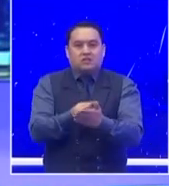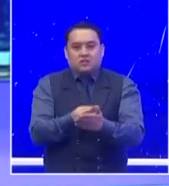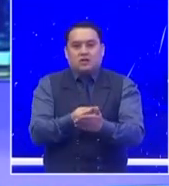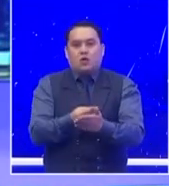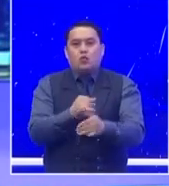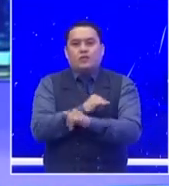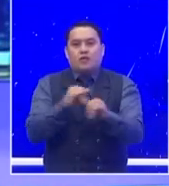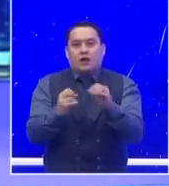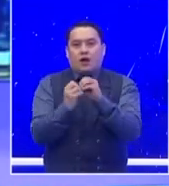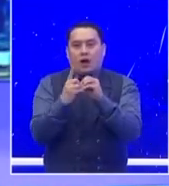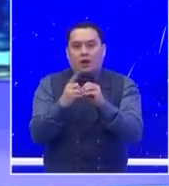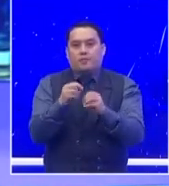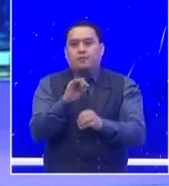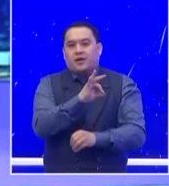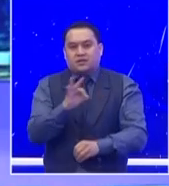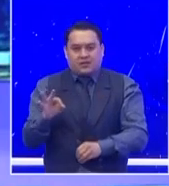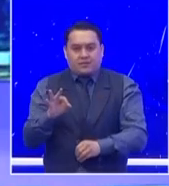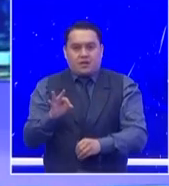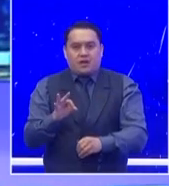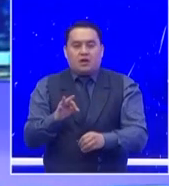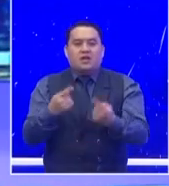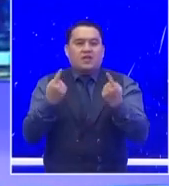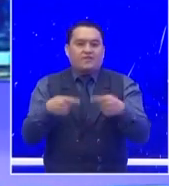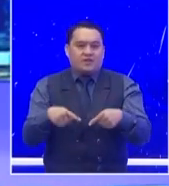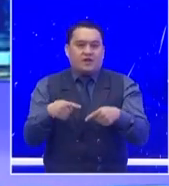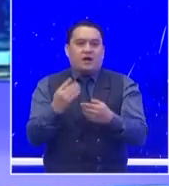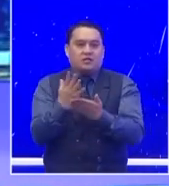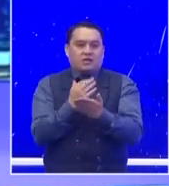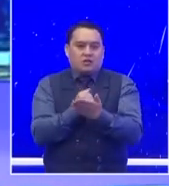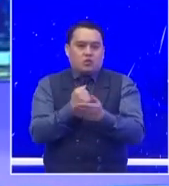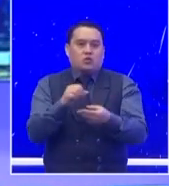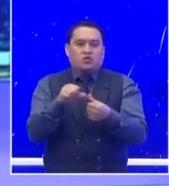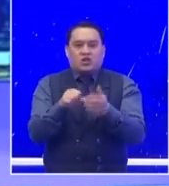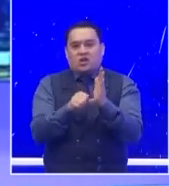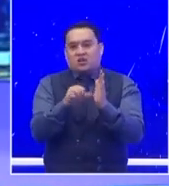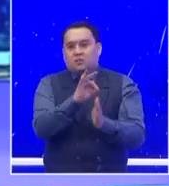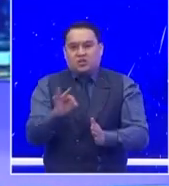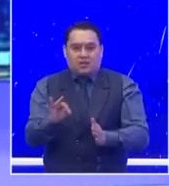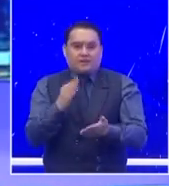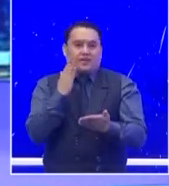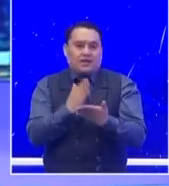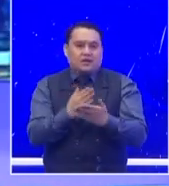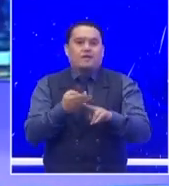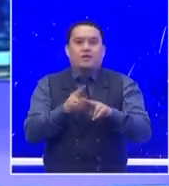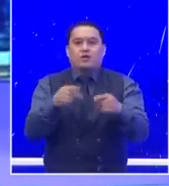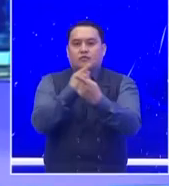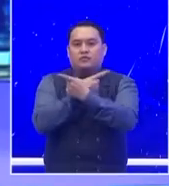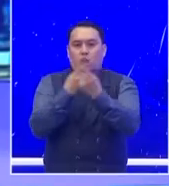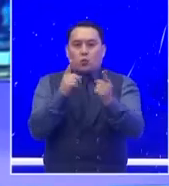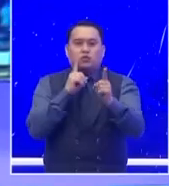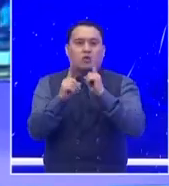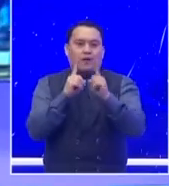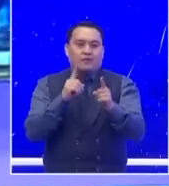капитал превысили 11,5%. Инфляция сохранилась в целевом коридоре 6%. Об этом стало известно в ходе